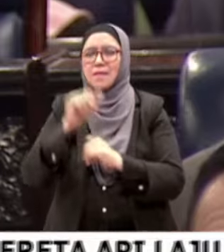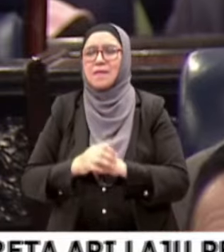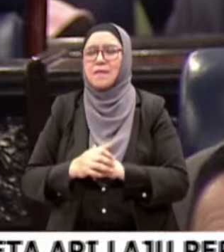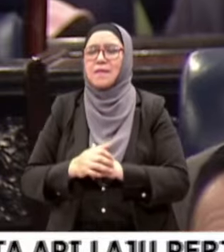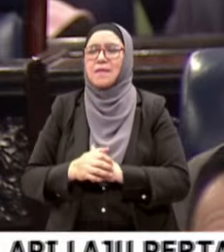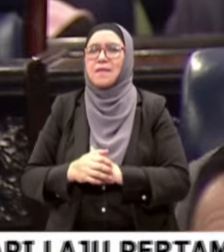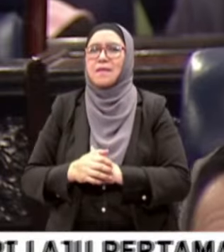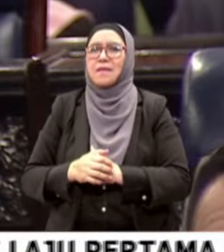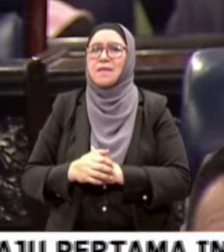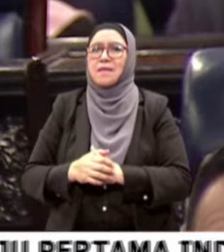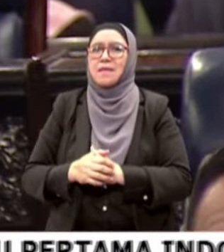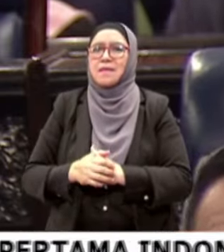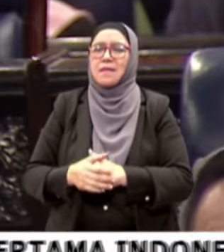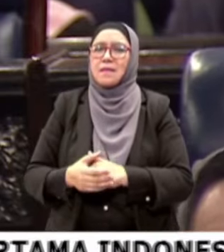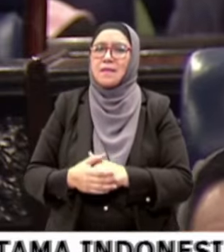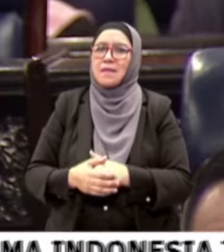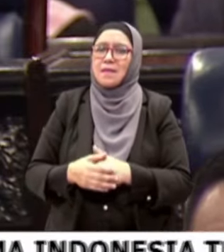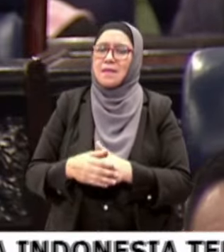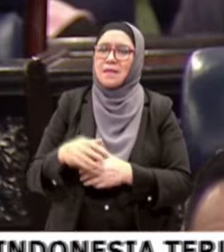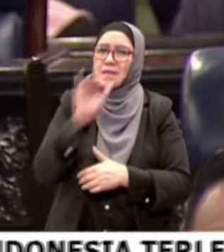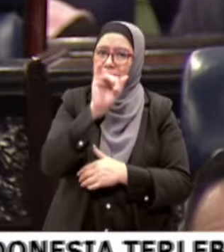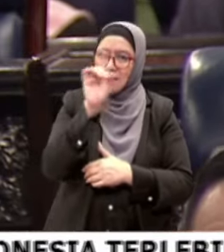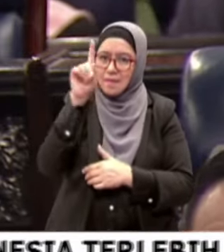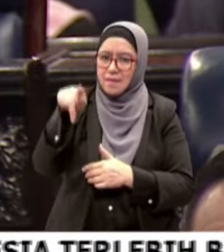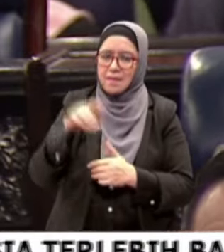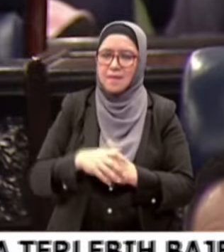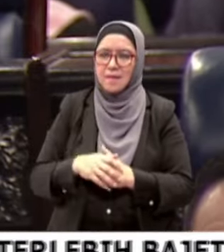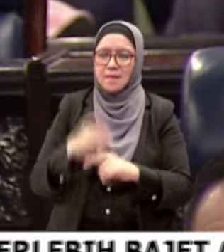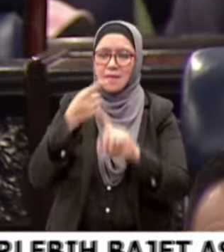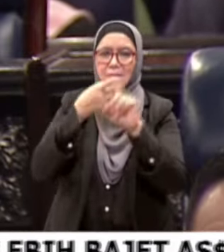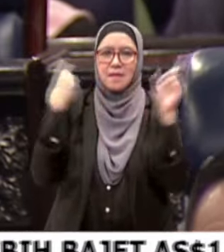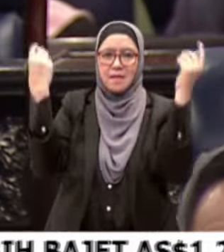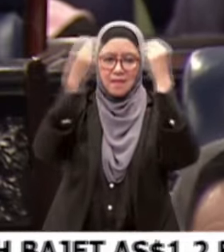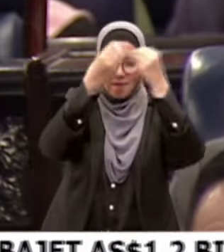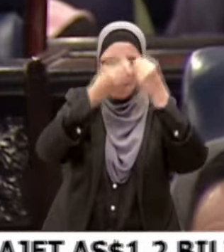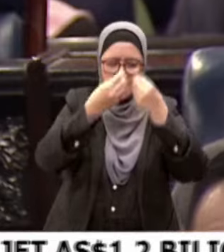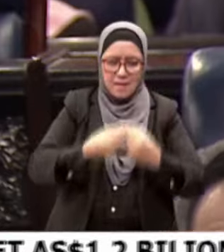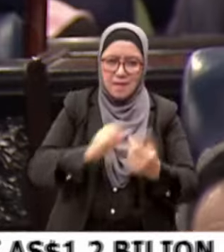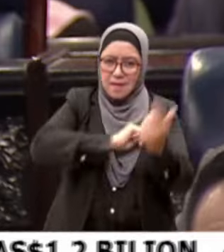yang diluluskan tersebut sejumlah 34